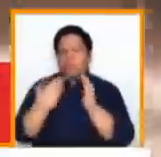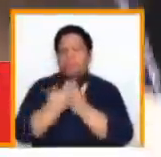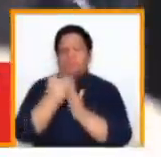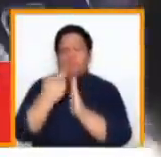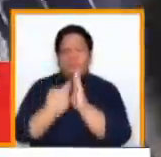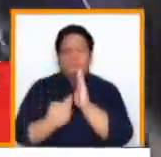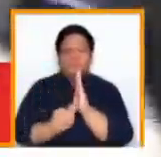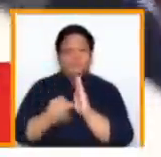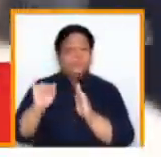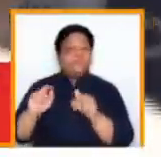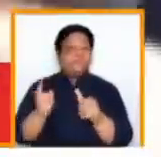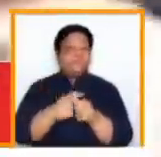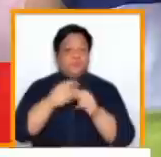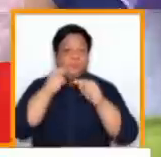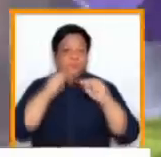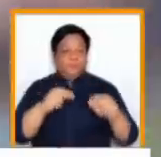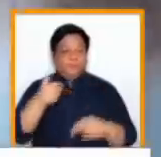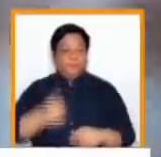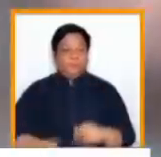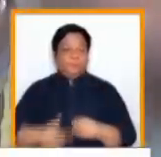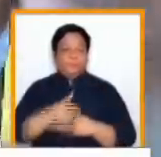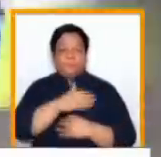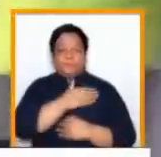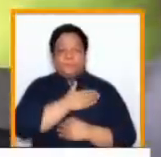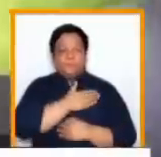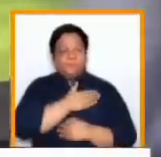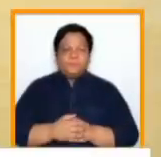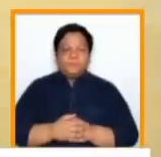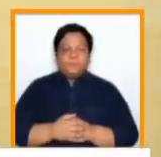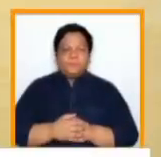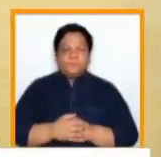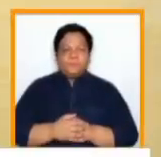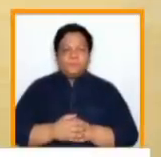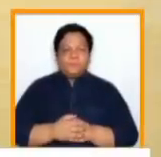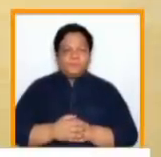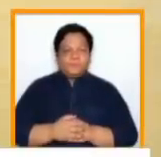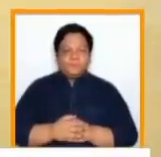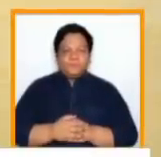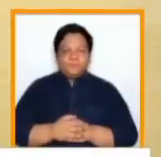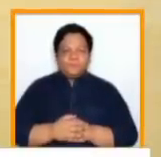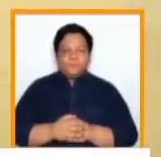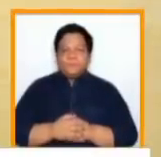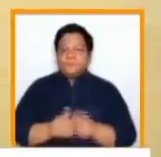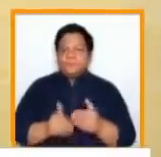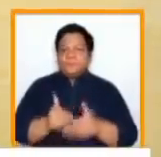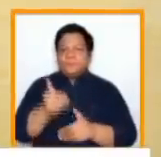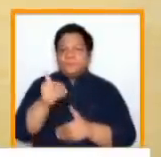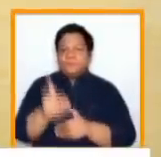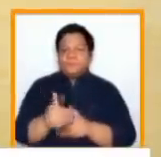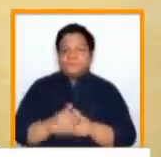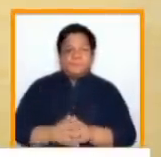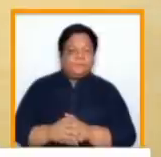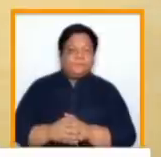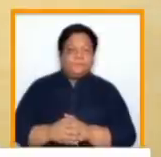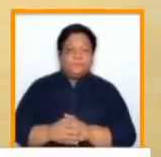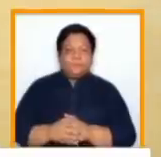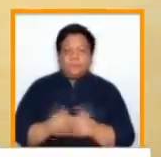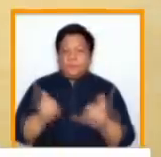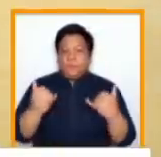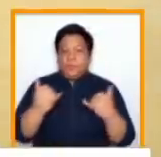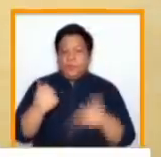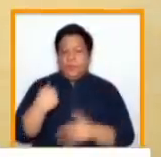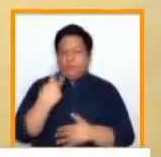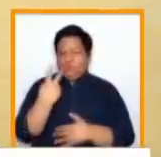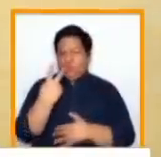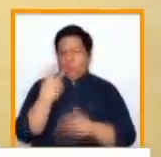balita. Corinne Katibayan, Buong Puso para sa Pilipino. Samantala, dalawang bagyo ang binabantayan po ngayon sa labas ng